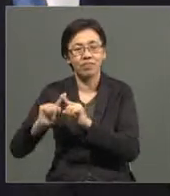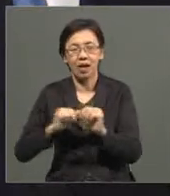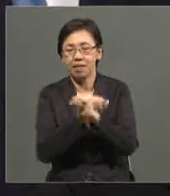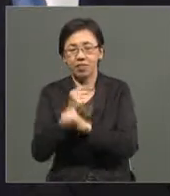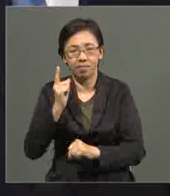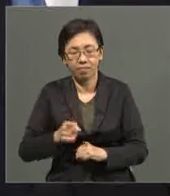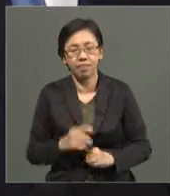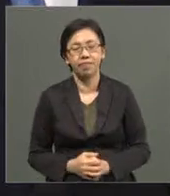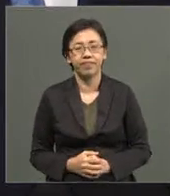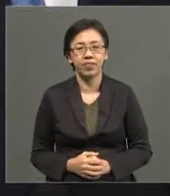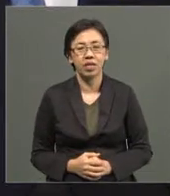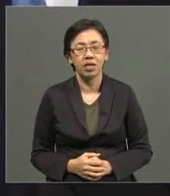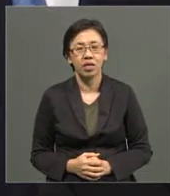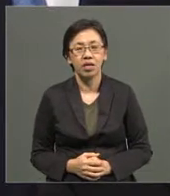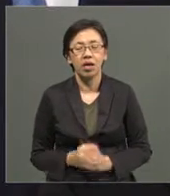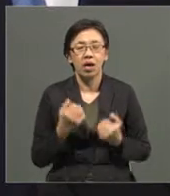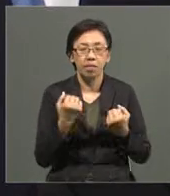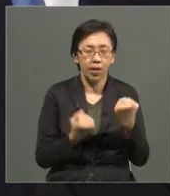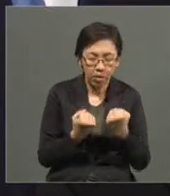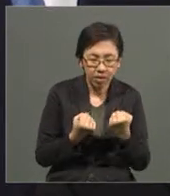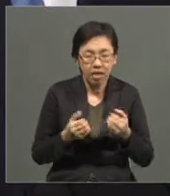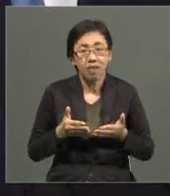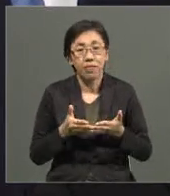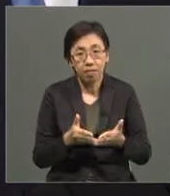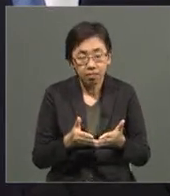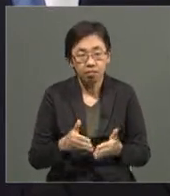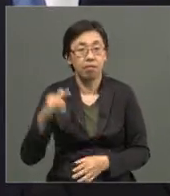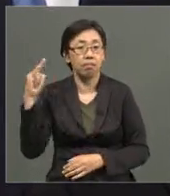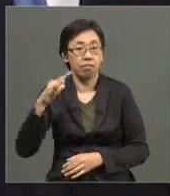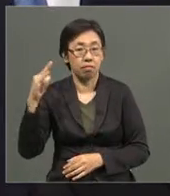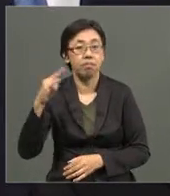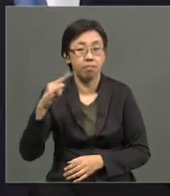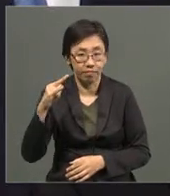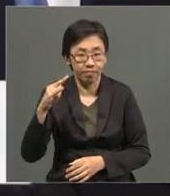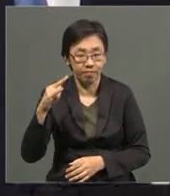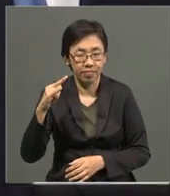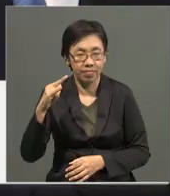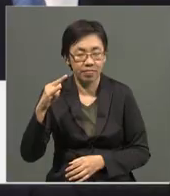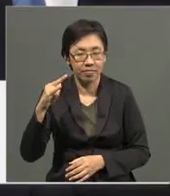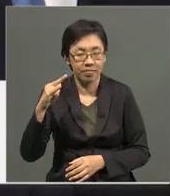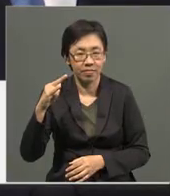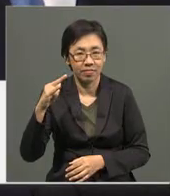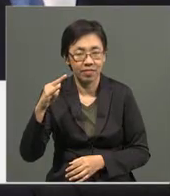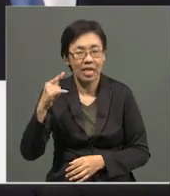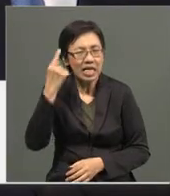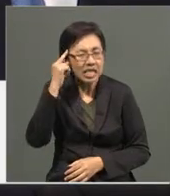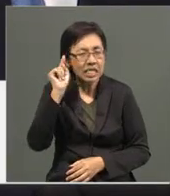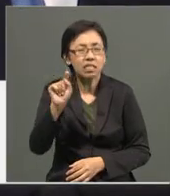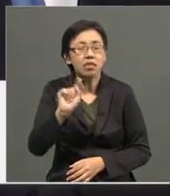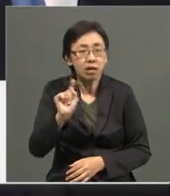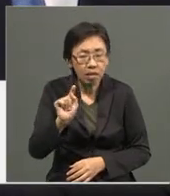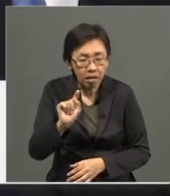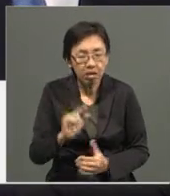ไม่ว่าจะเป็นรถเป็นเรือเป็นเครื่องบินหรือเป็นอะไรก็แล้วแต่เนี่ยต้องคำนึงถึงเสมอว่าเ